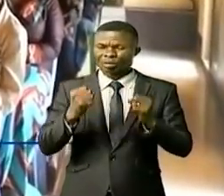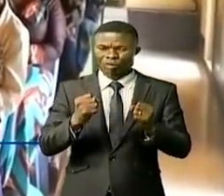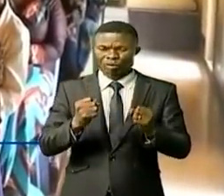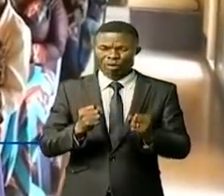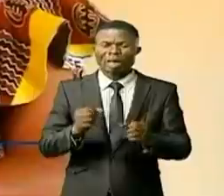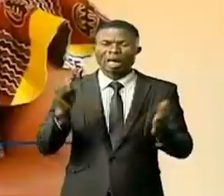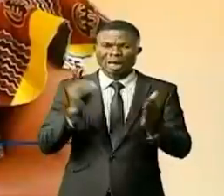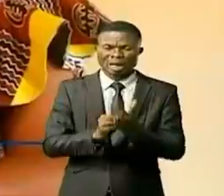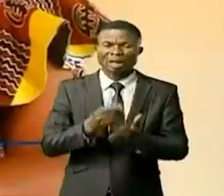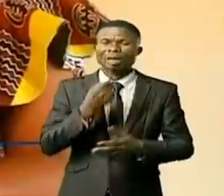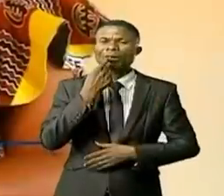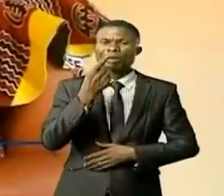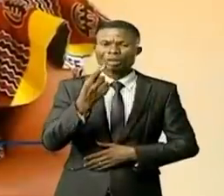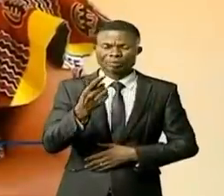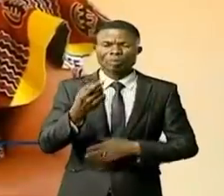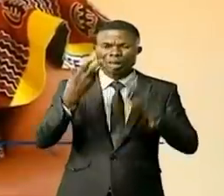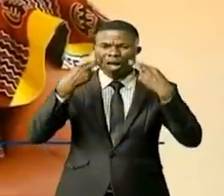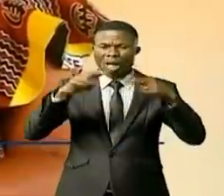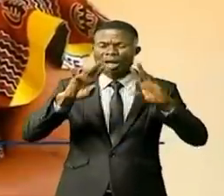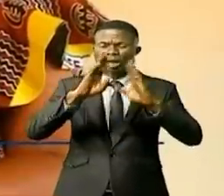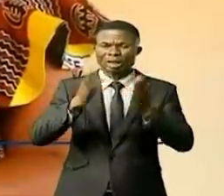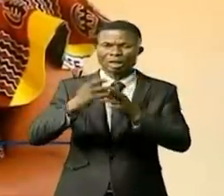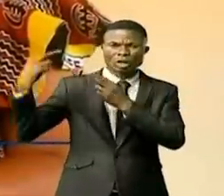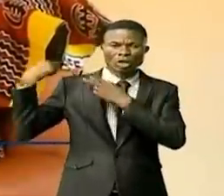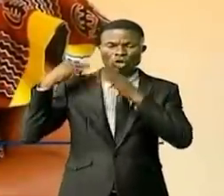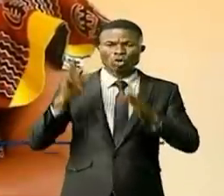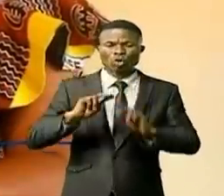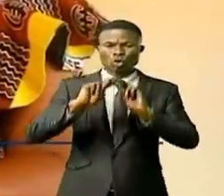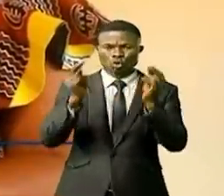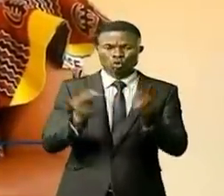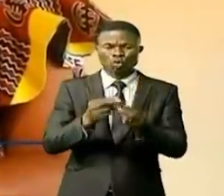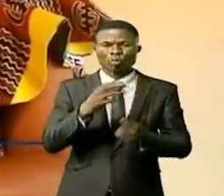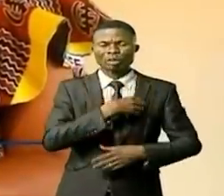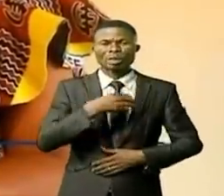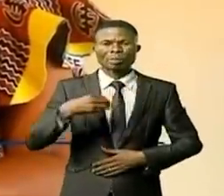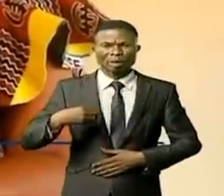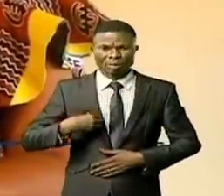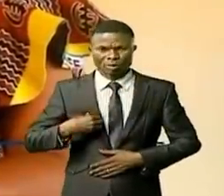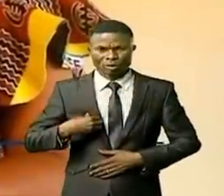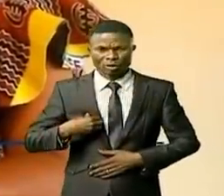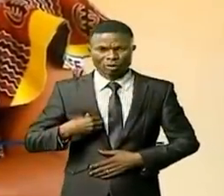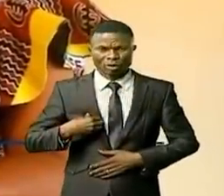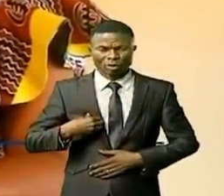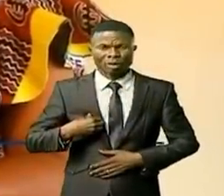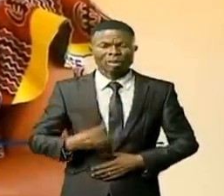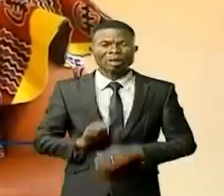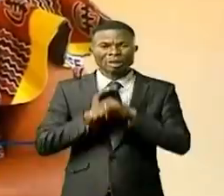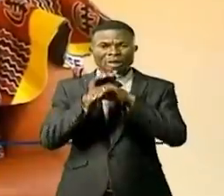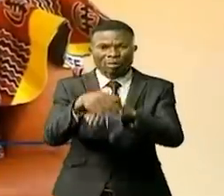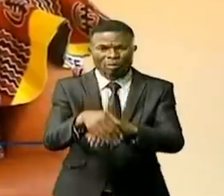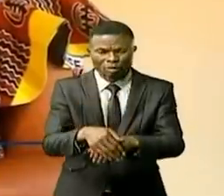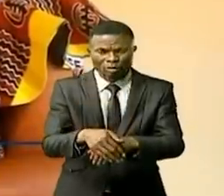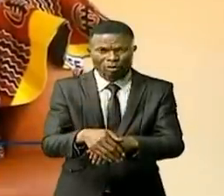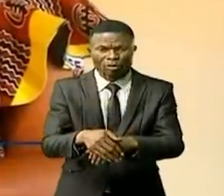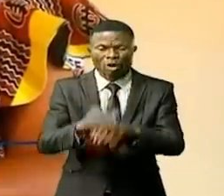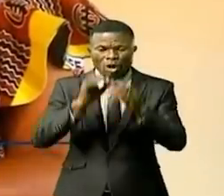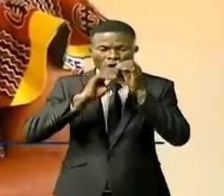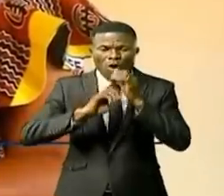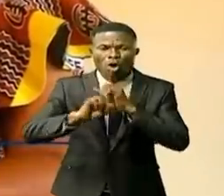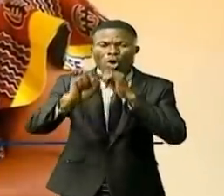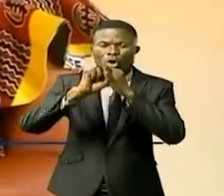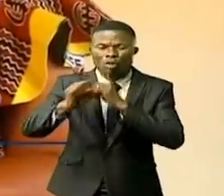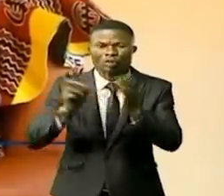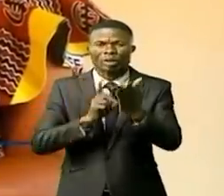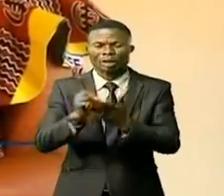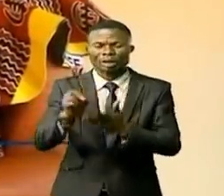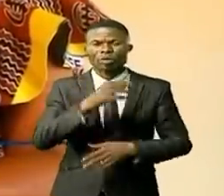cette occasion pour rappeler aux responsables des structures féminines de s'impliquer dans la vulgarisation des droits de la